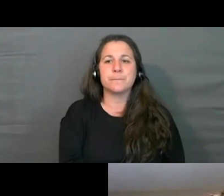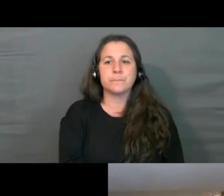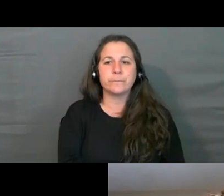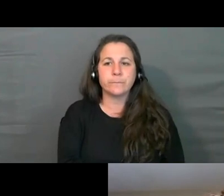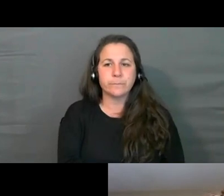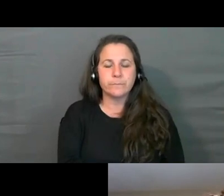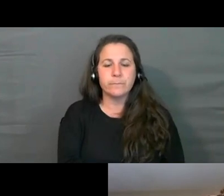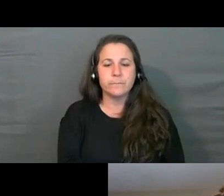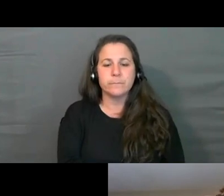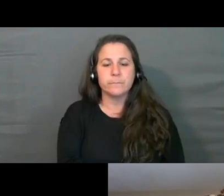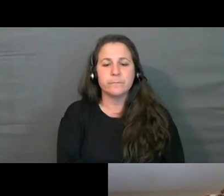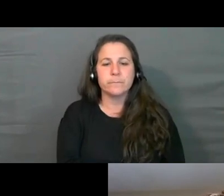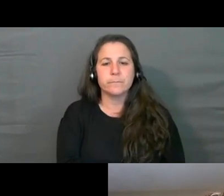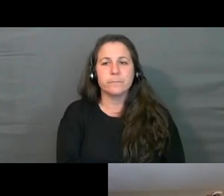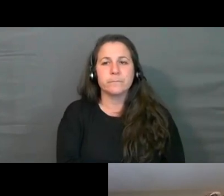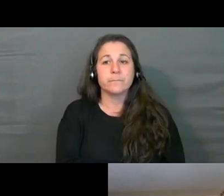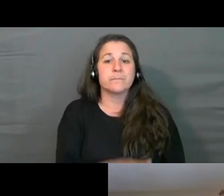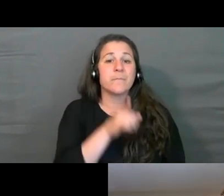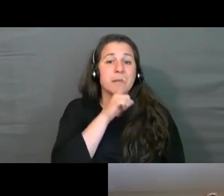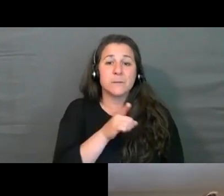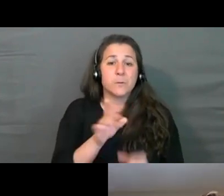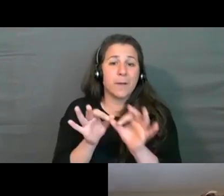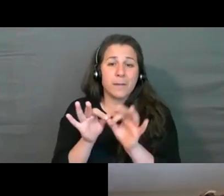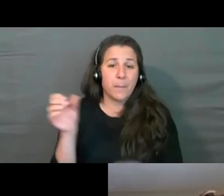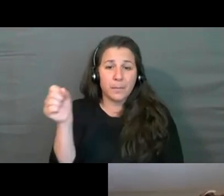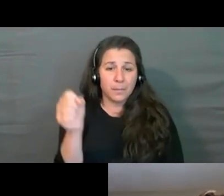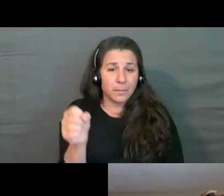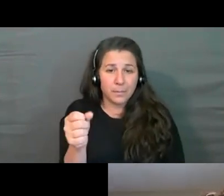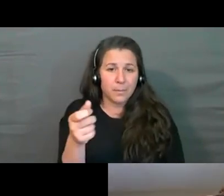fait, c'est sûr que le recours aux interprètes, puis ça se fait même